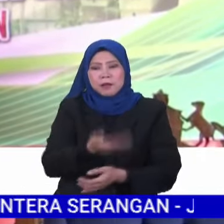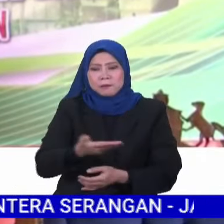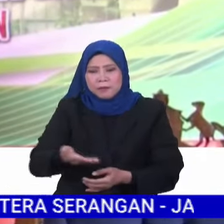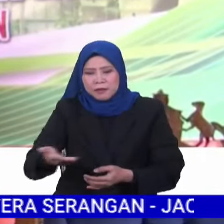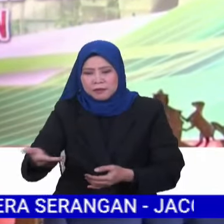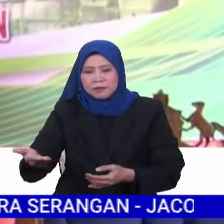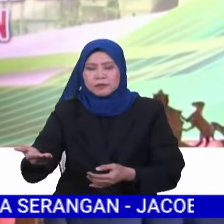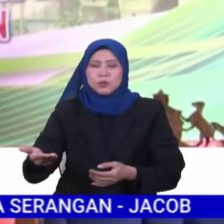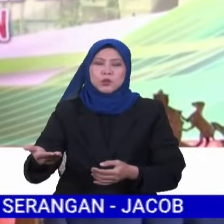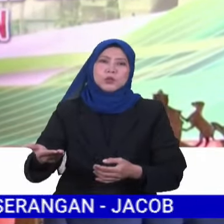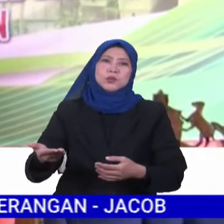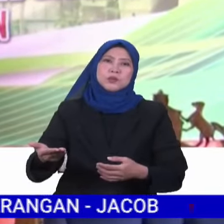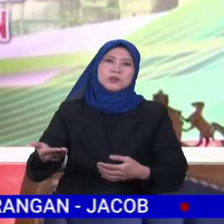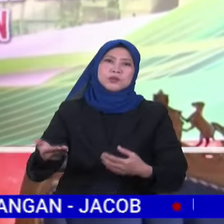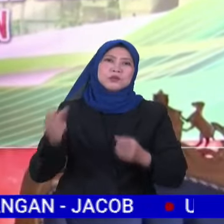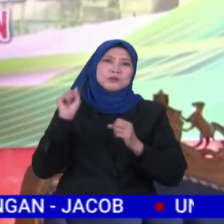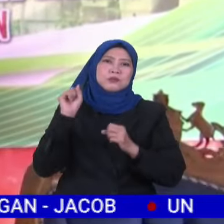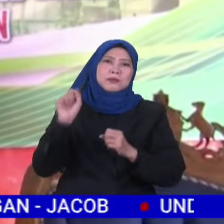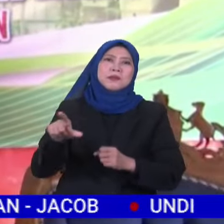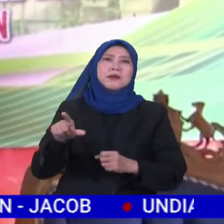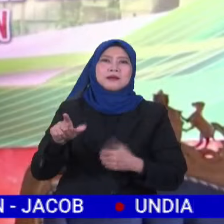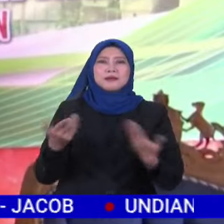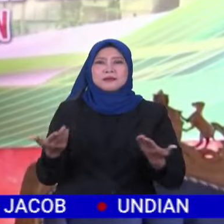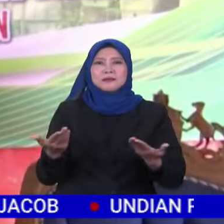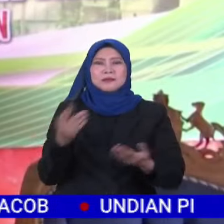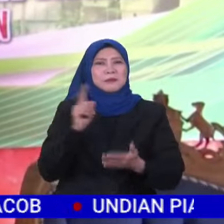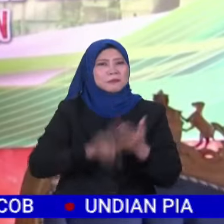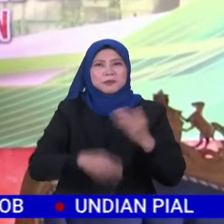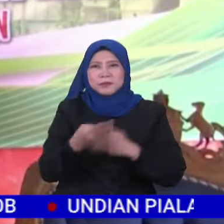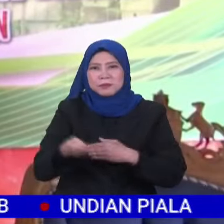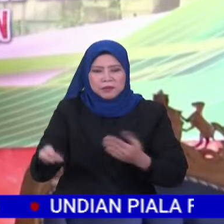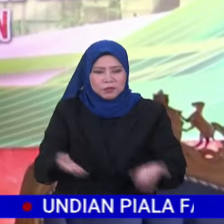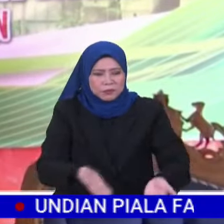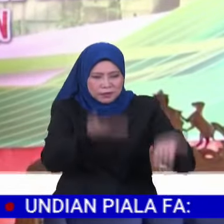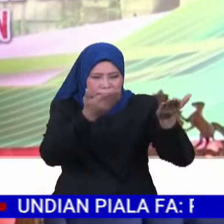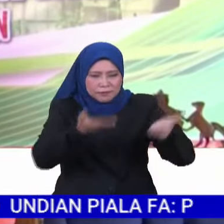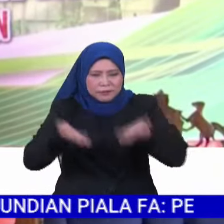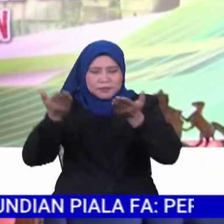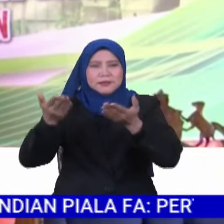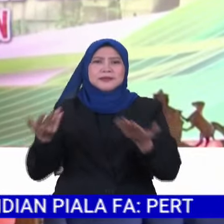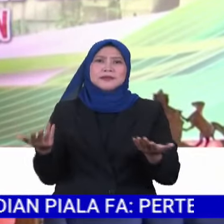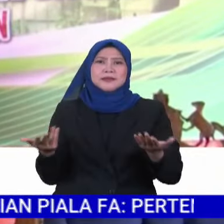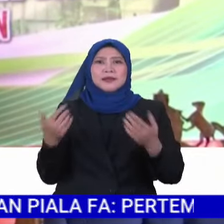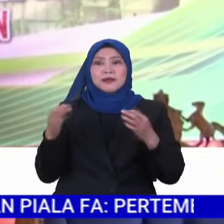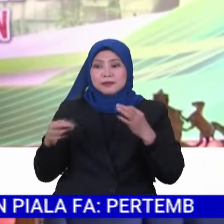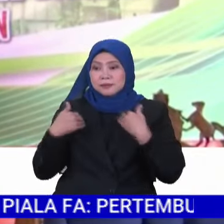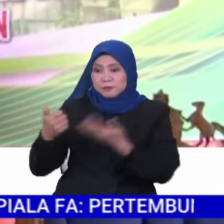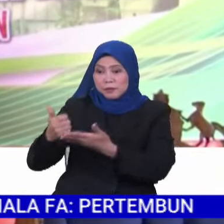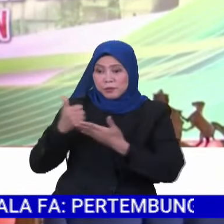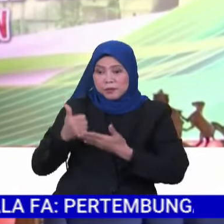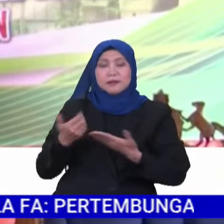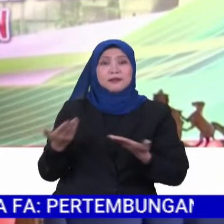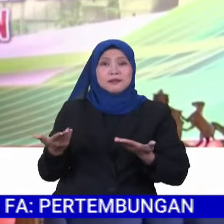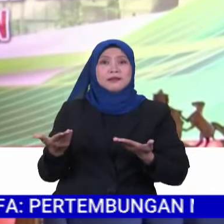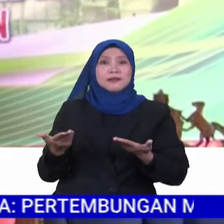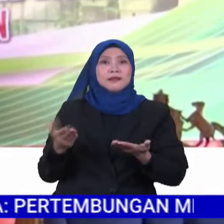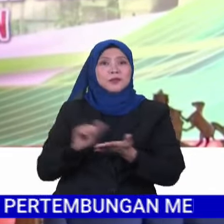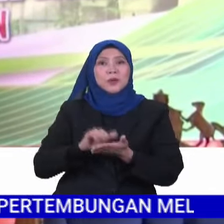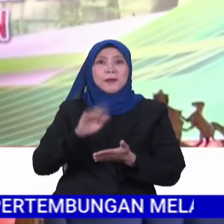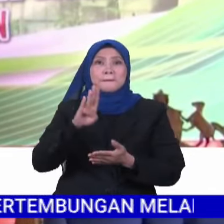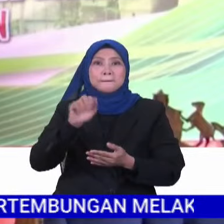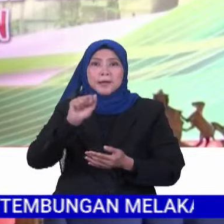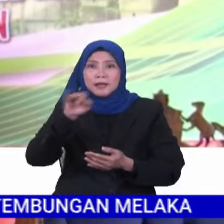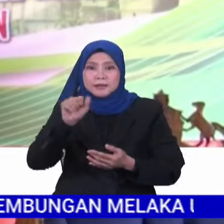bareng semua pun mahal-mahal Apa barang pun harga naik kalau ada bantuan itu